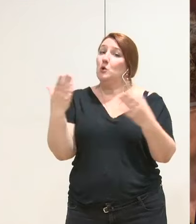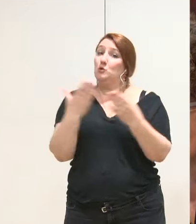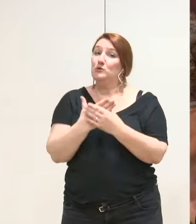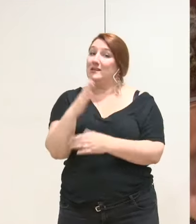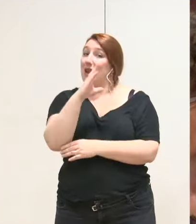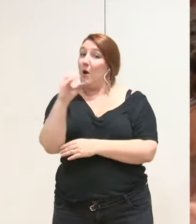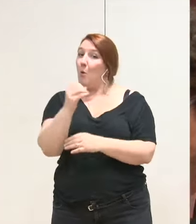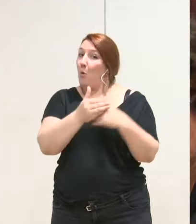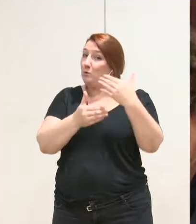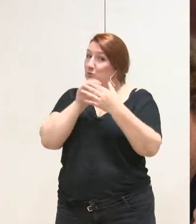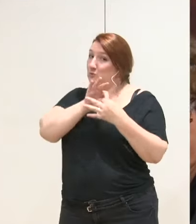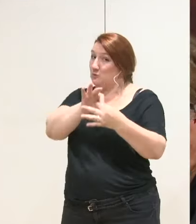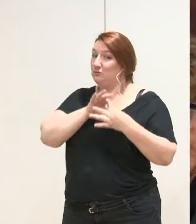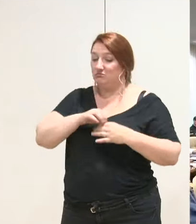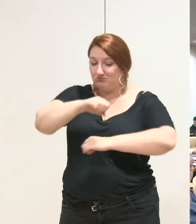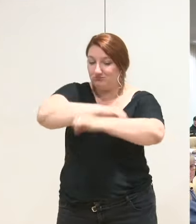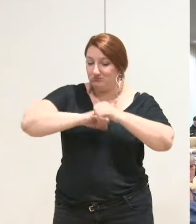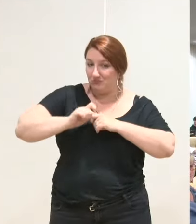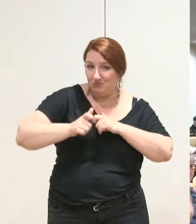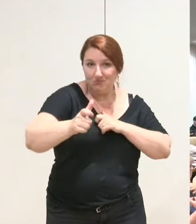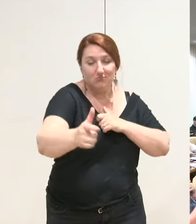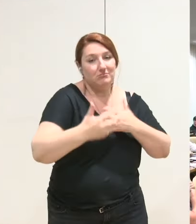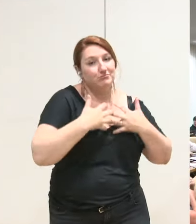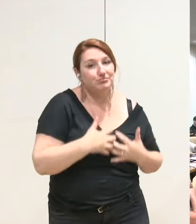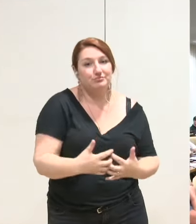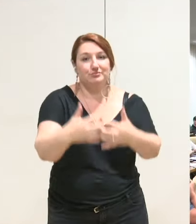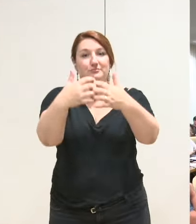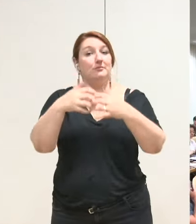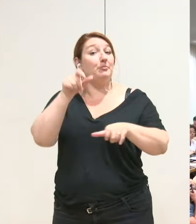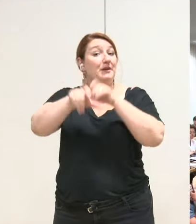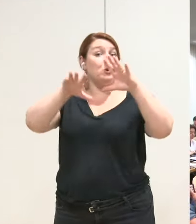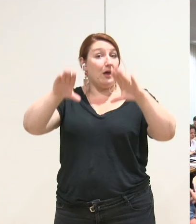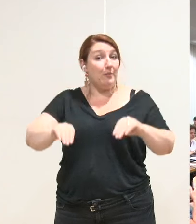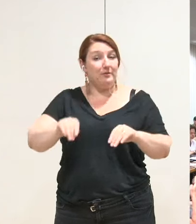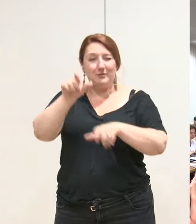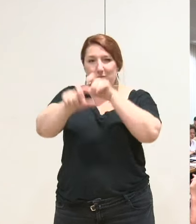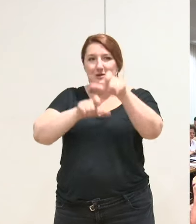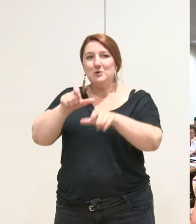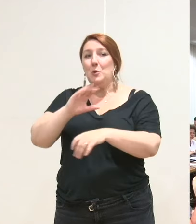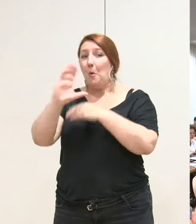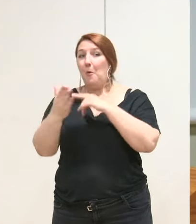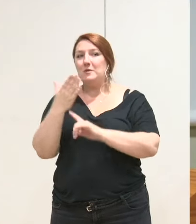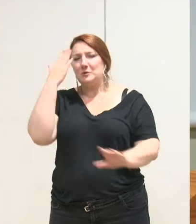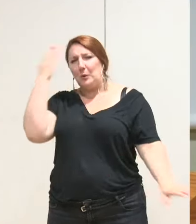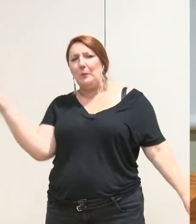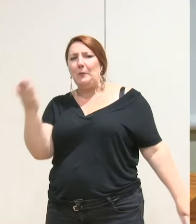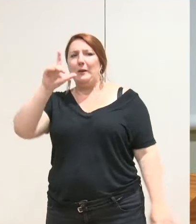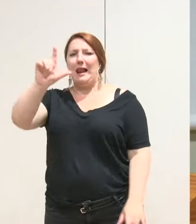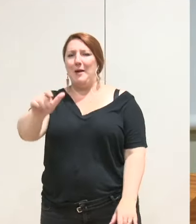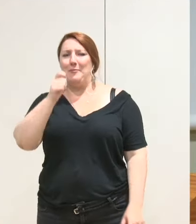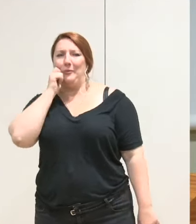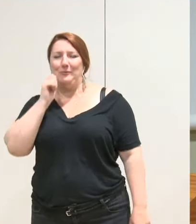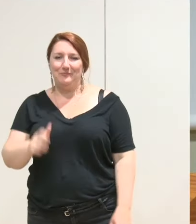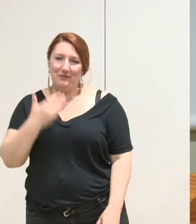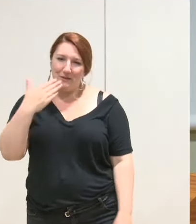l'œuvre est enclenchée je vousci habitants don dans des éminents représentants sont ici je vous remercie